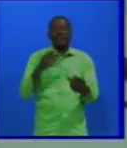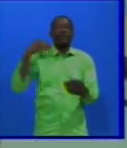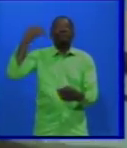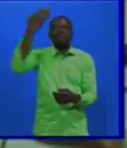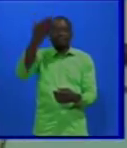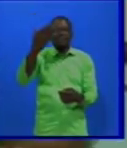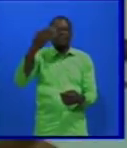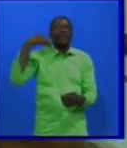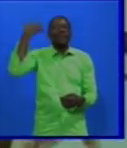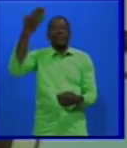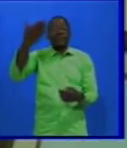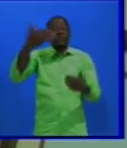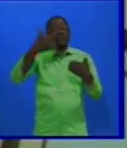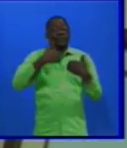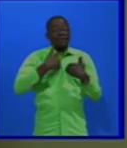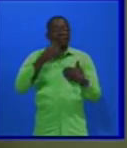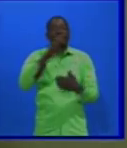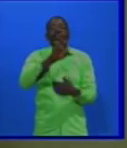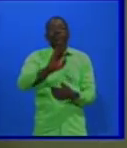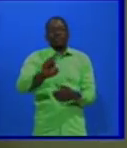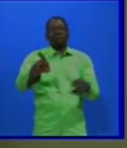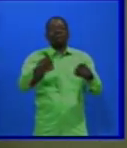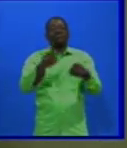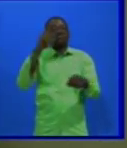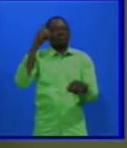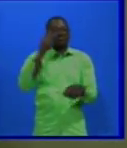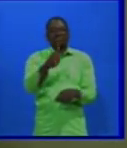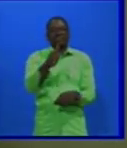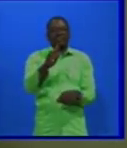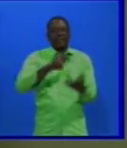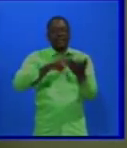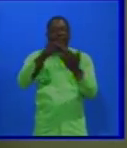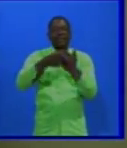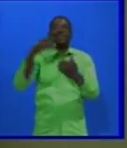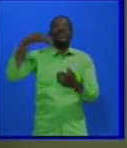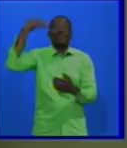contre, porte en lui-même les projets de l'avenir,